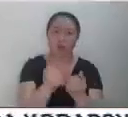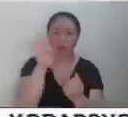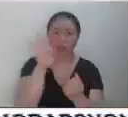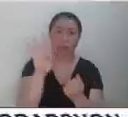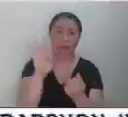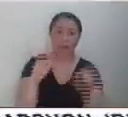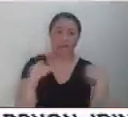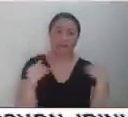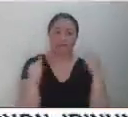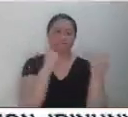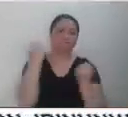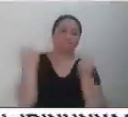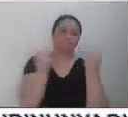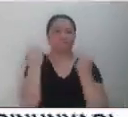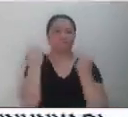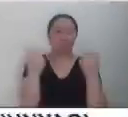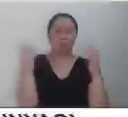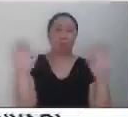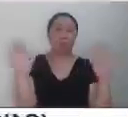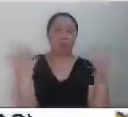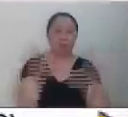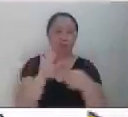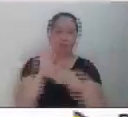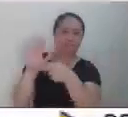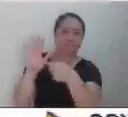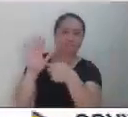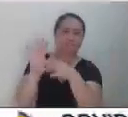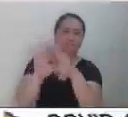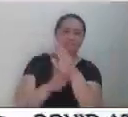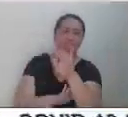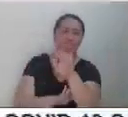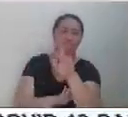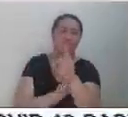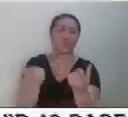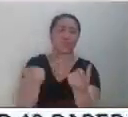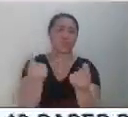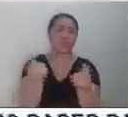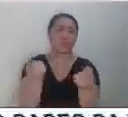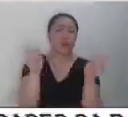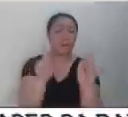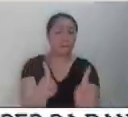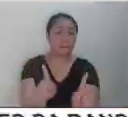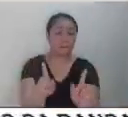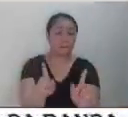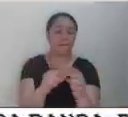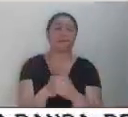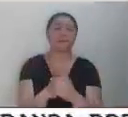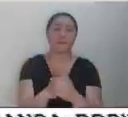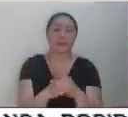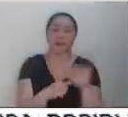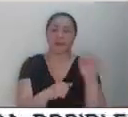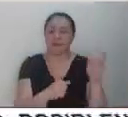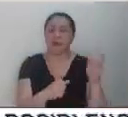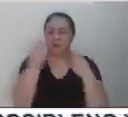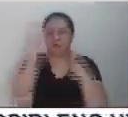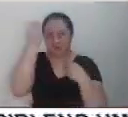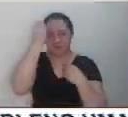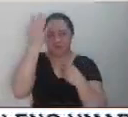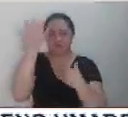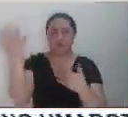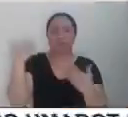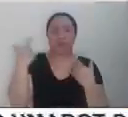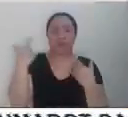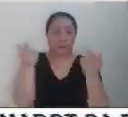lang po yan. Ito lang naman po dahil yung mga kababayan po natin na regular na gumagamit ng